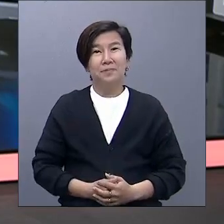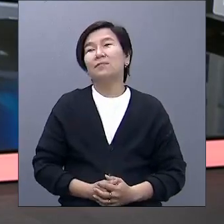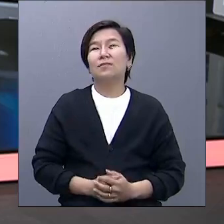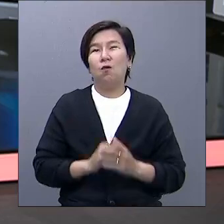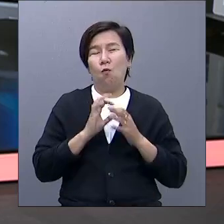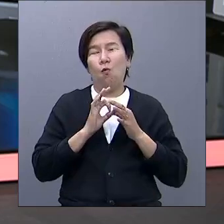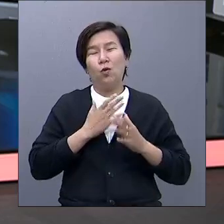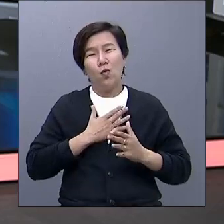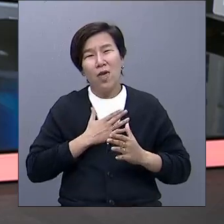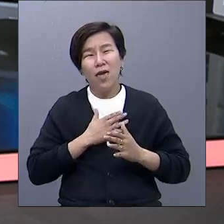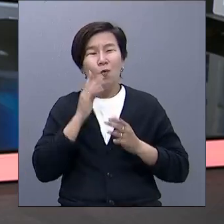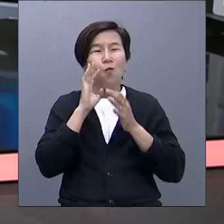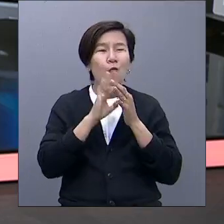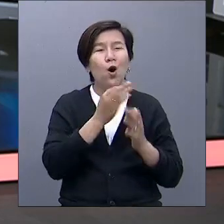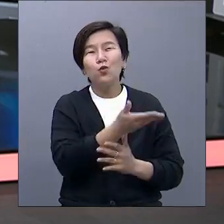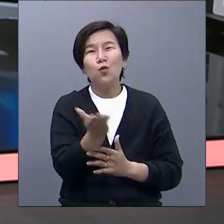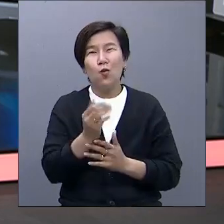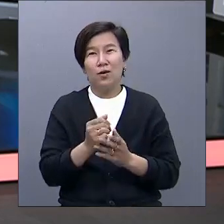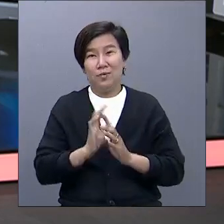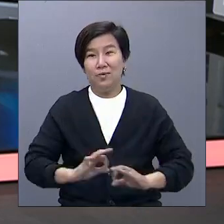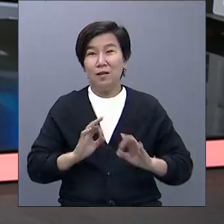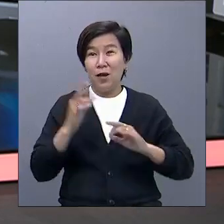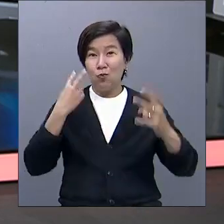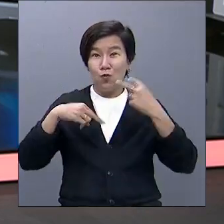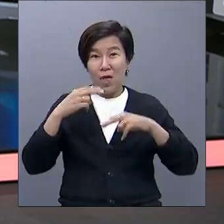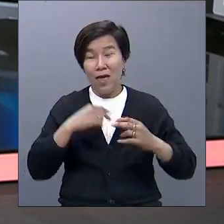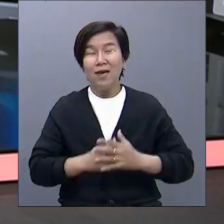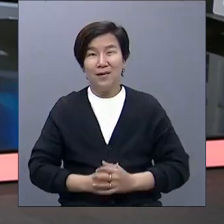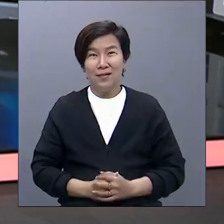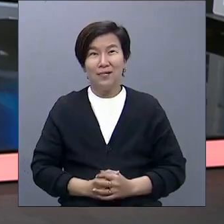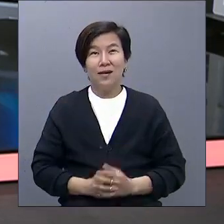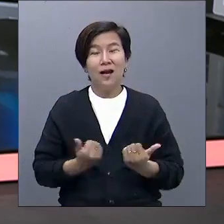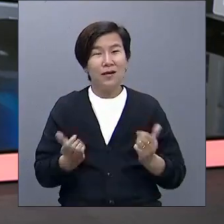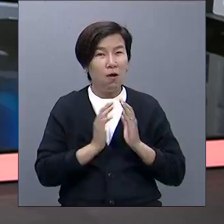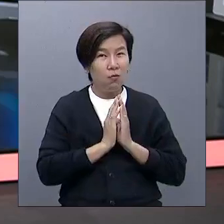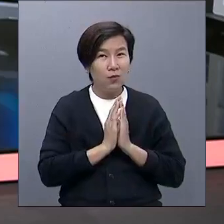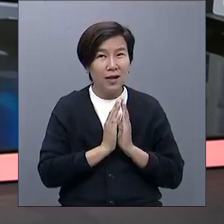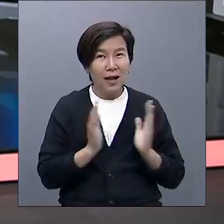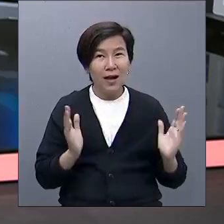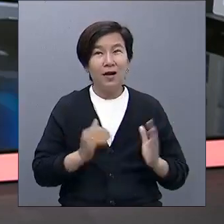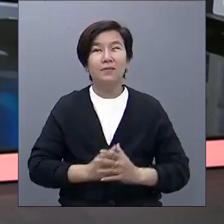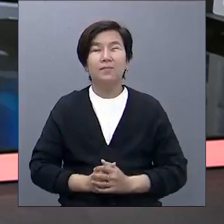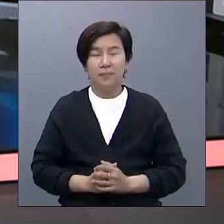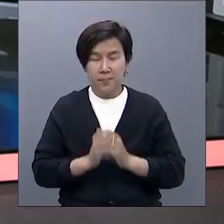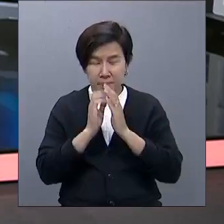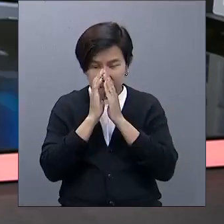แหะดูแลตัเองเยอะนะครบพี่ขอบคค่ะวันนี้ขบคุพี่ยุยและลรกลงไปนี้ครับเยนดีค่ะสัสีครับ